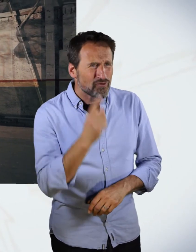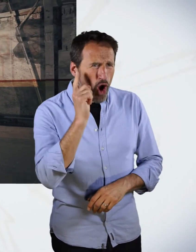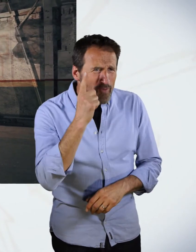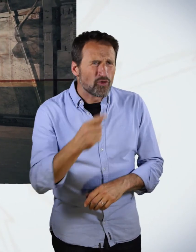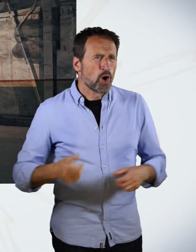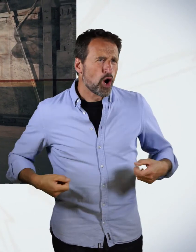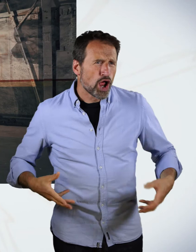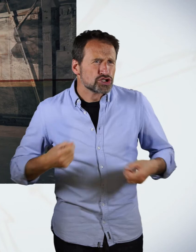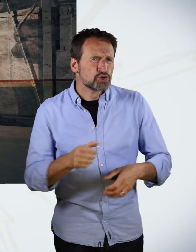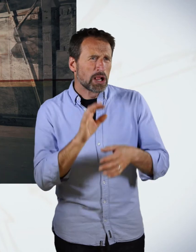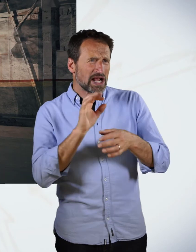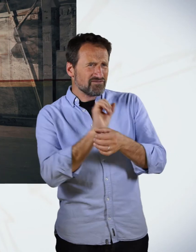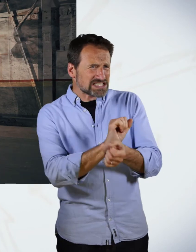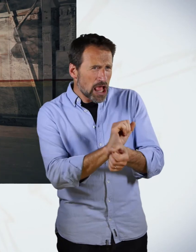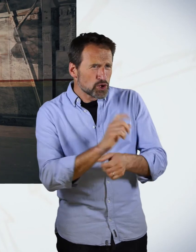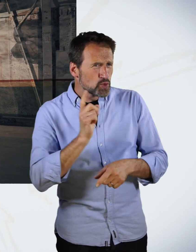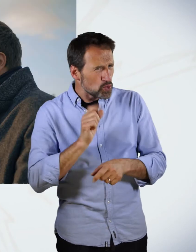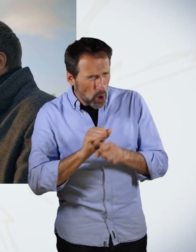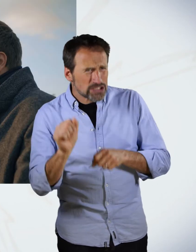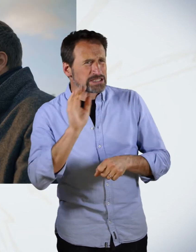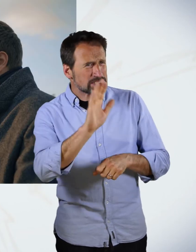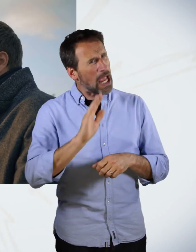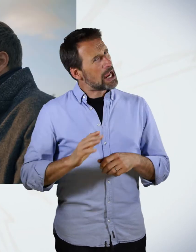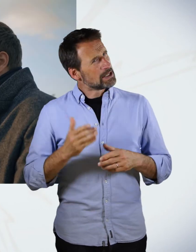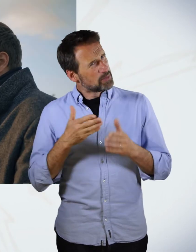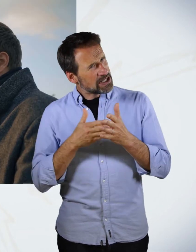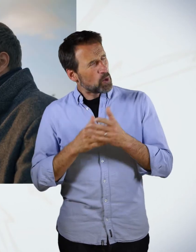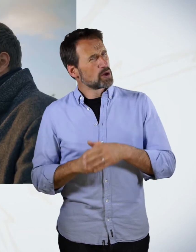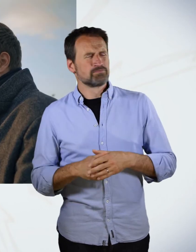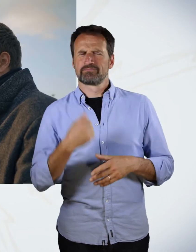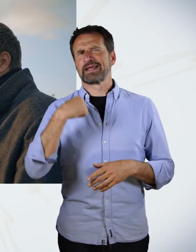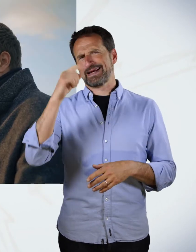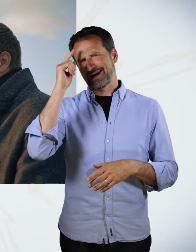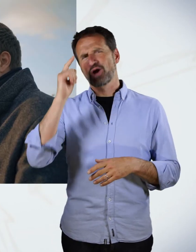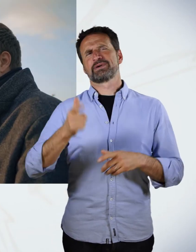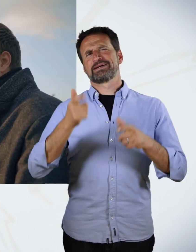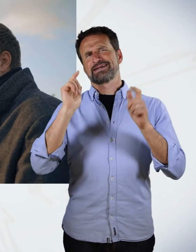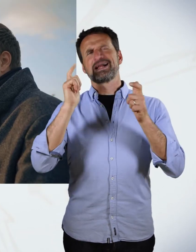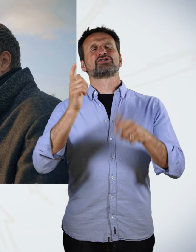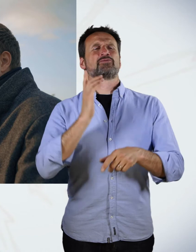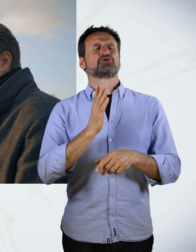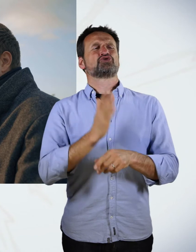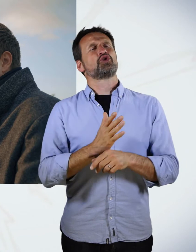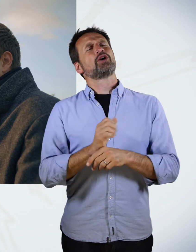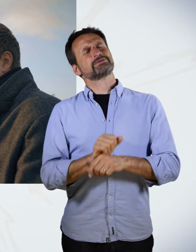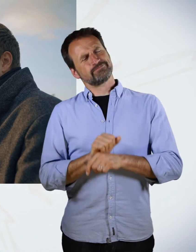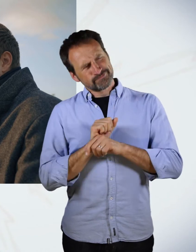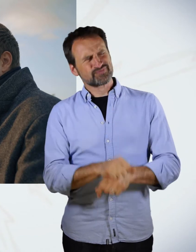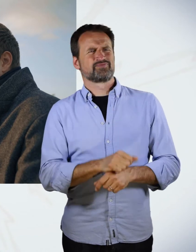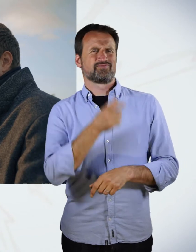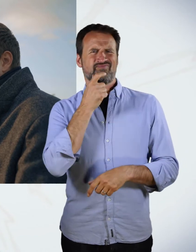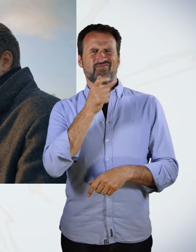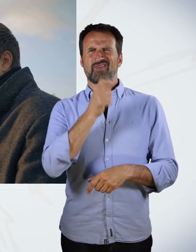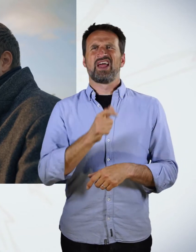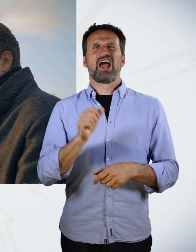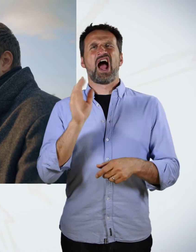und trotz deiner Behinderung. Ich glaube, auch die Gesellschaft sollte endlich darüber hinweg sein, so etwas wie an den